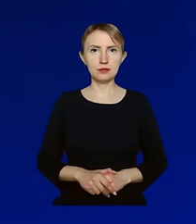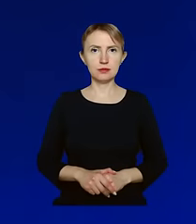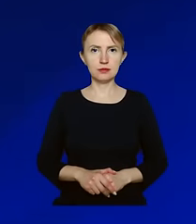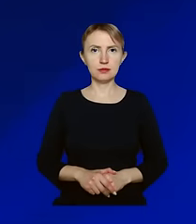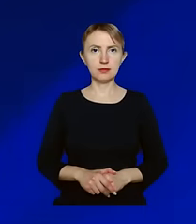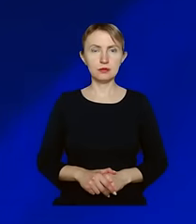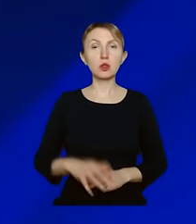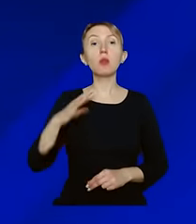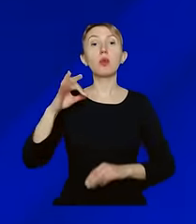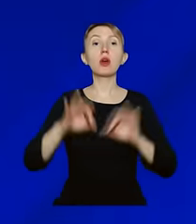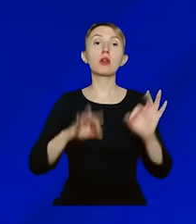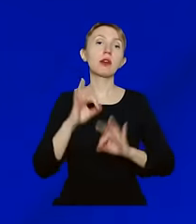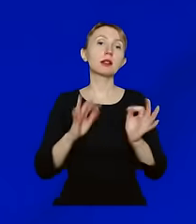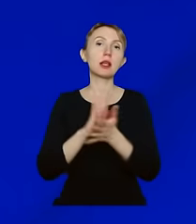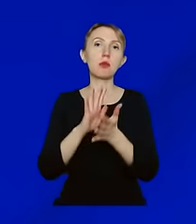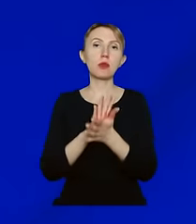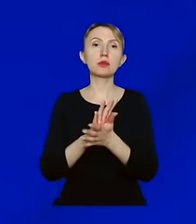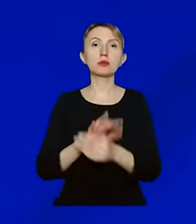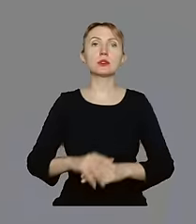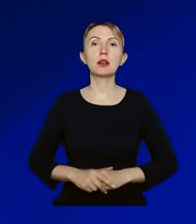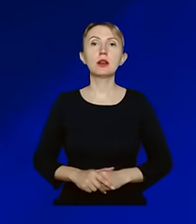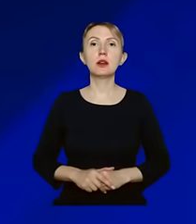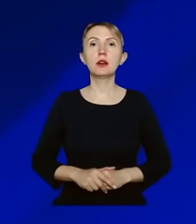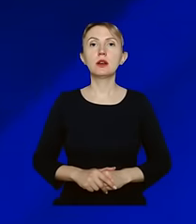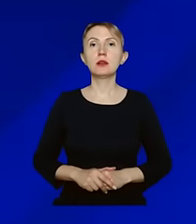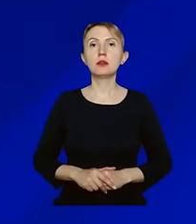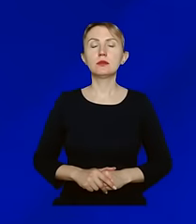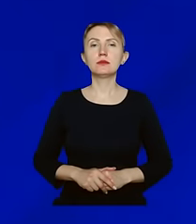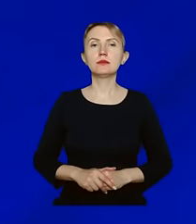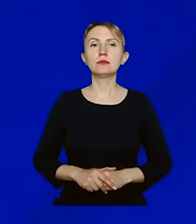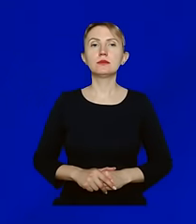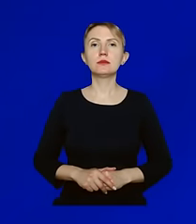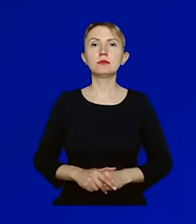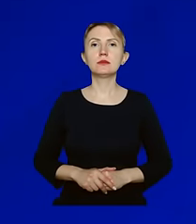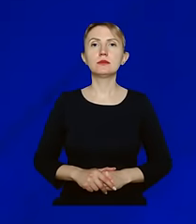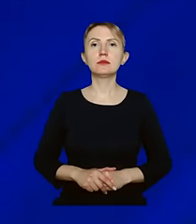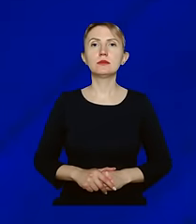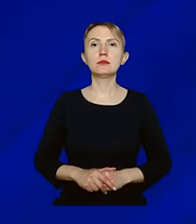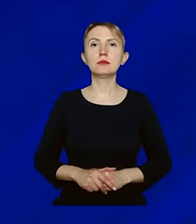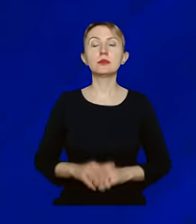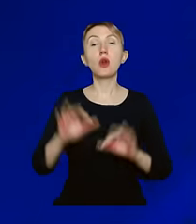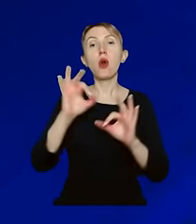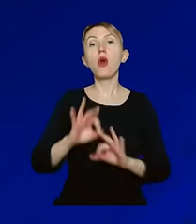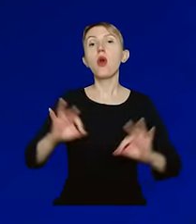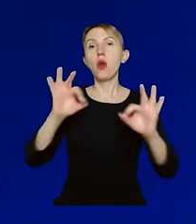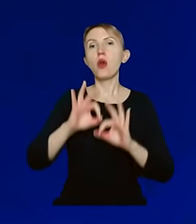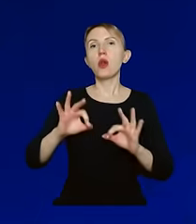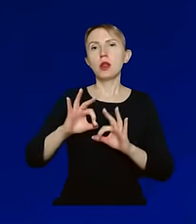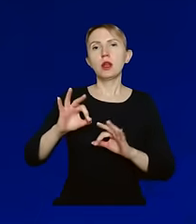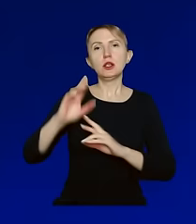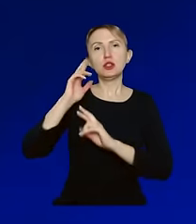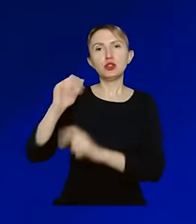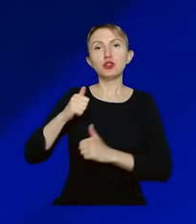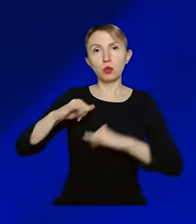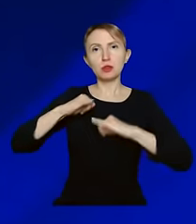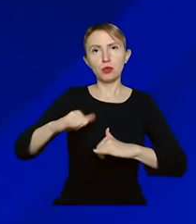To była konferencja prasowa prosto z Generalnego WP, a to przy okazji odprawy z dowódcami sił zbrojnych. No